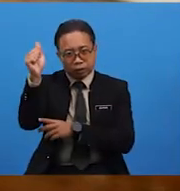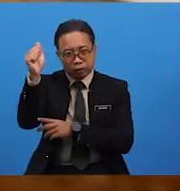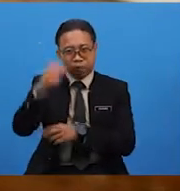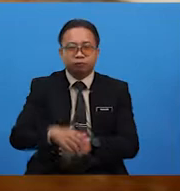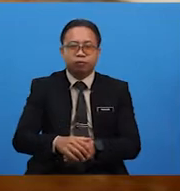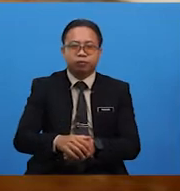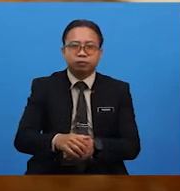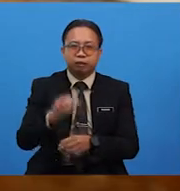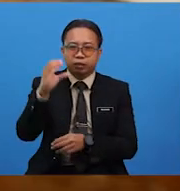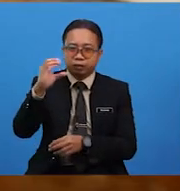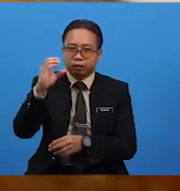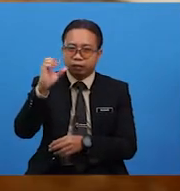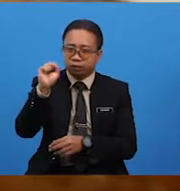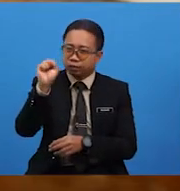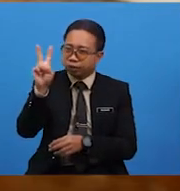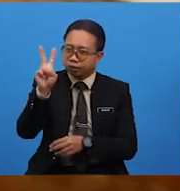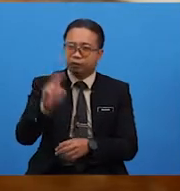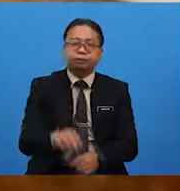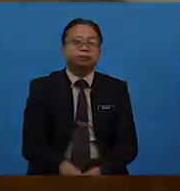Ken Bates